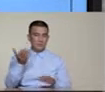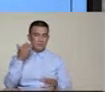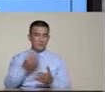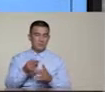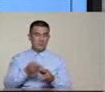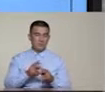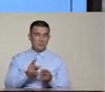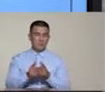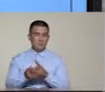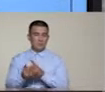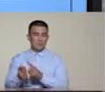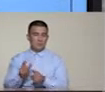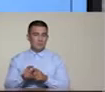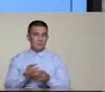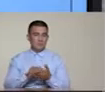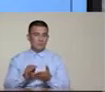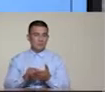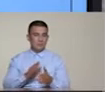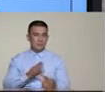raqamda yozilar edi.